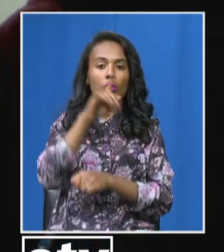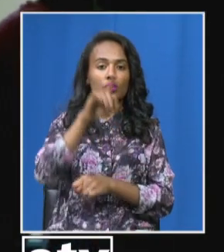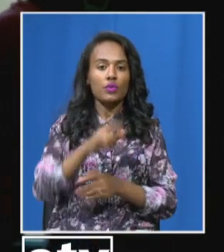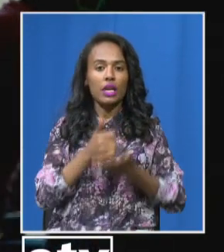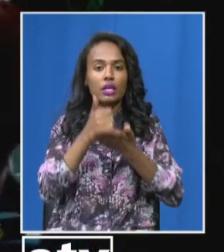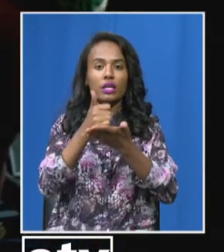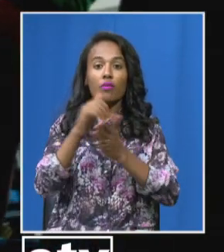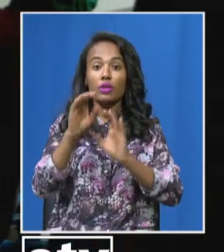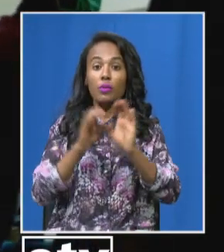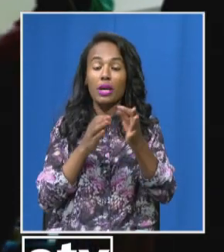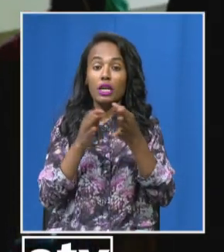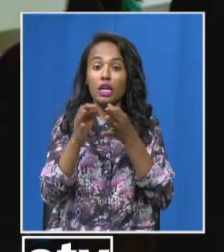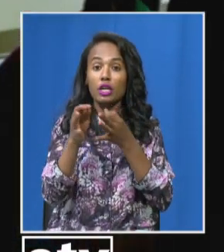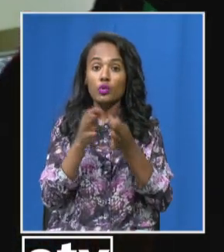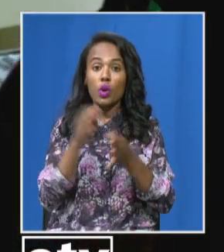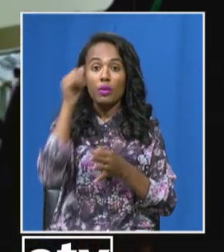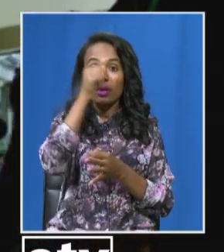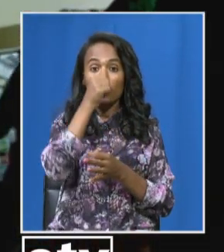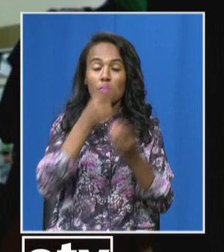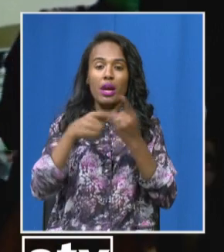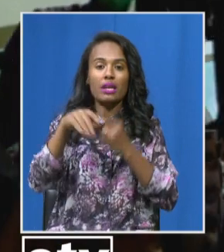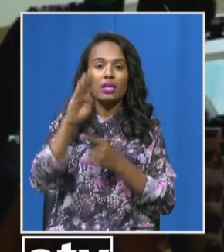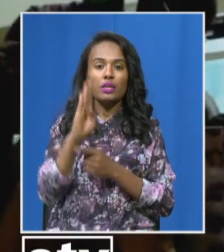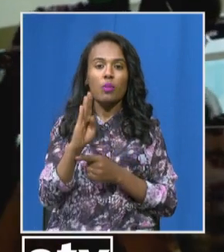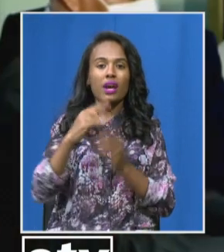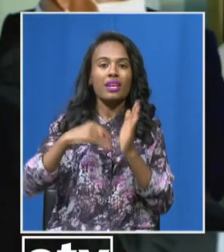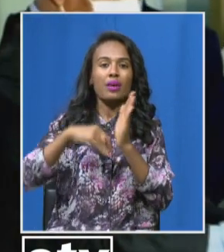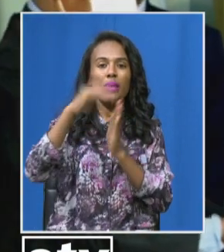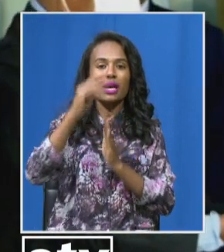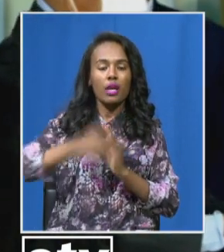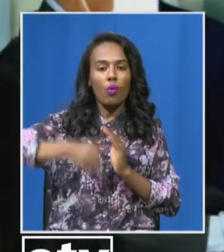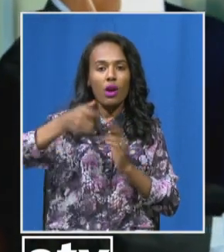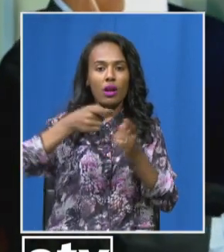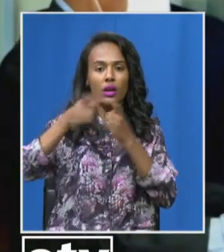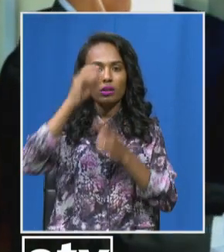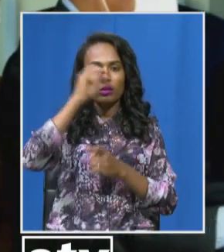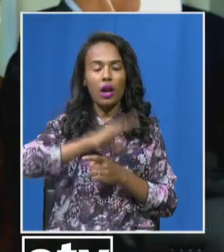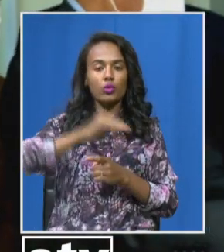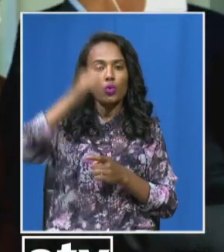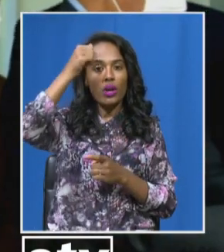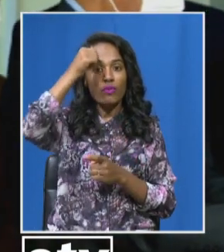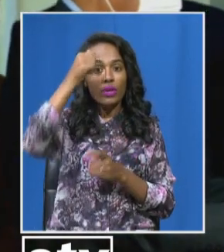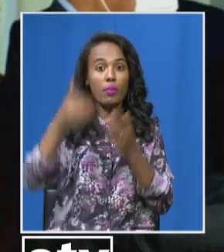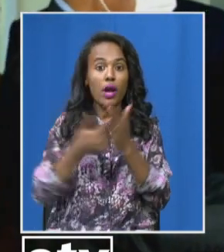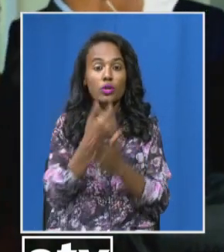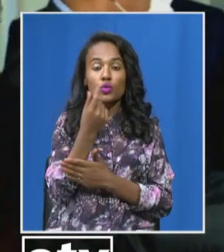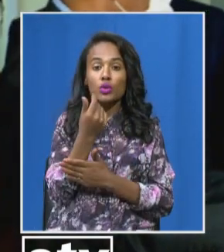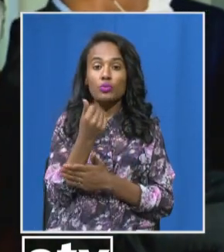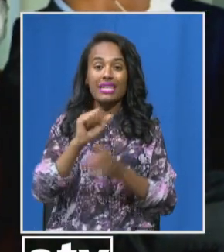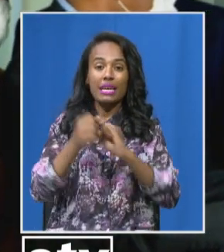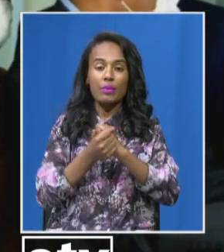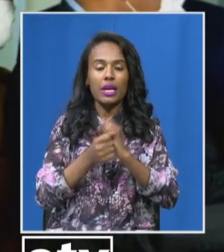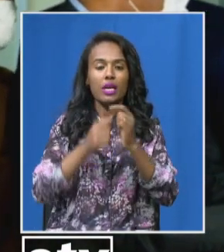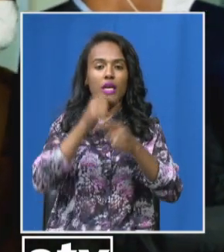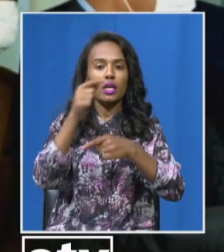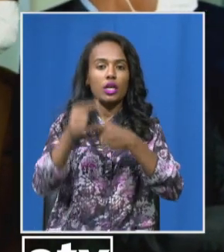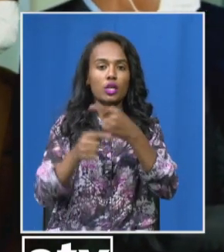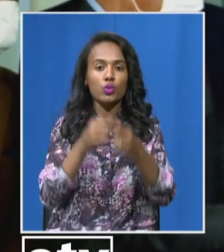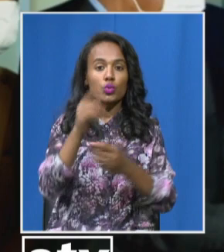ድጋፍ እንደሚያደርግ ገልጸዋል። በኢትዮጵያ ንግድ ባንክ የመቀለ ዲስትሪክት ዋና ዳይሬክተር አቶ ኤፍሬም ሰዋሰው አዲሱን የብር ኖት የመቀየር ሂደቱ